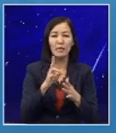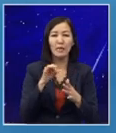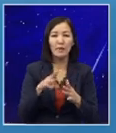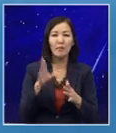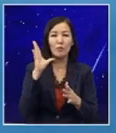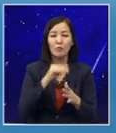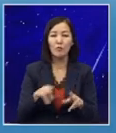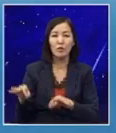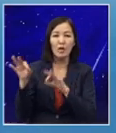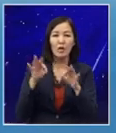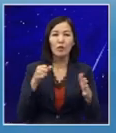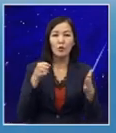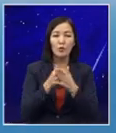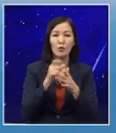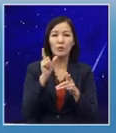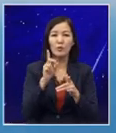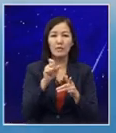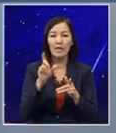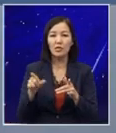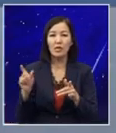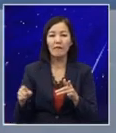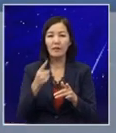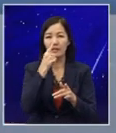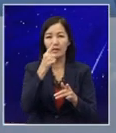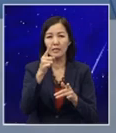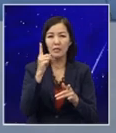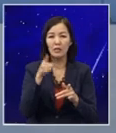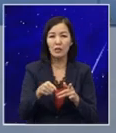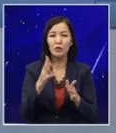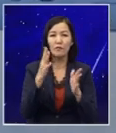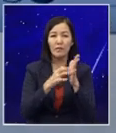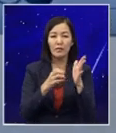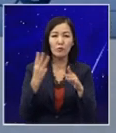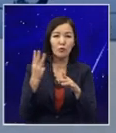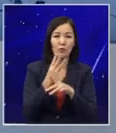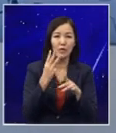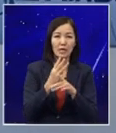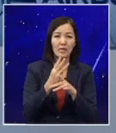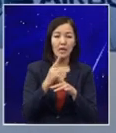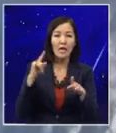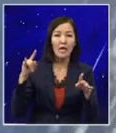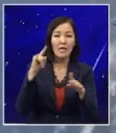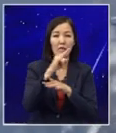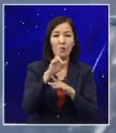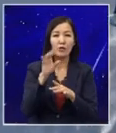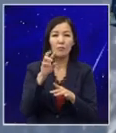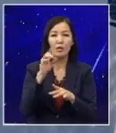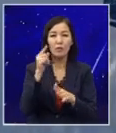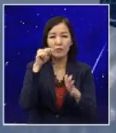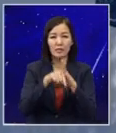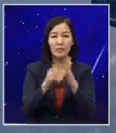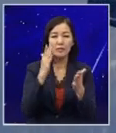сможет перевозить до 100 пассажиров на расстоянии в 1800 километров. Ну а третий обозреватели уже назвали летающим крылом. Именно здесь